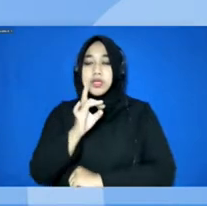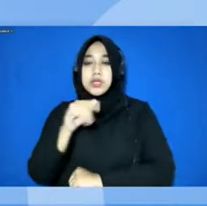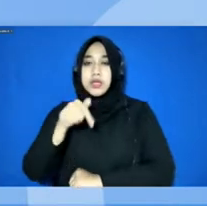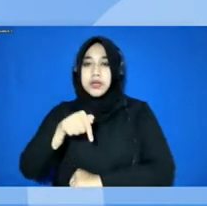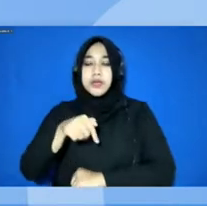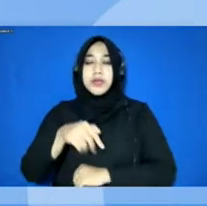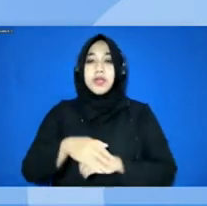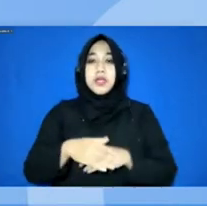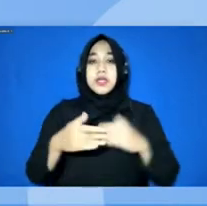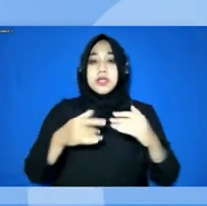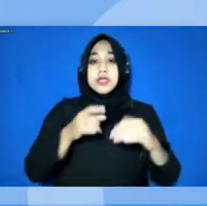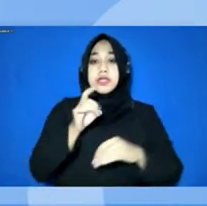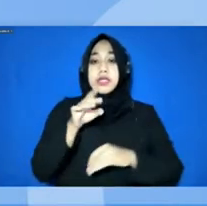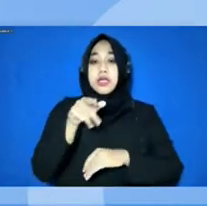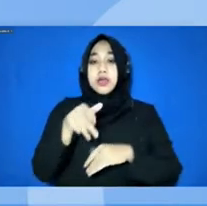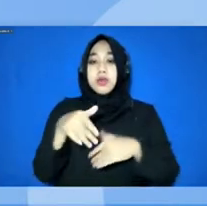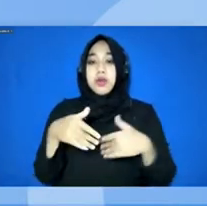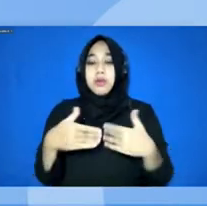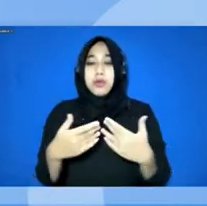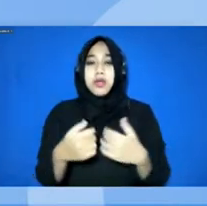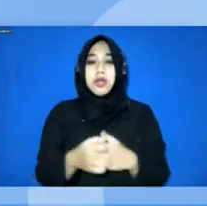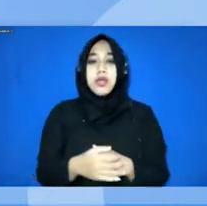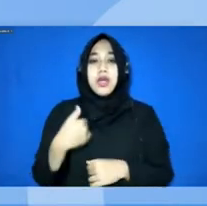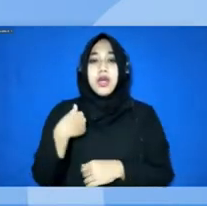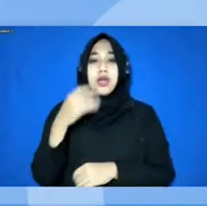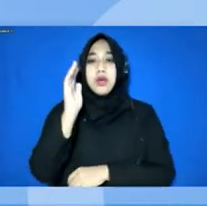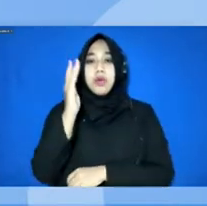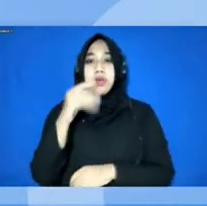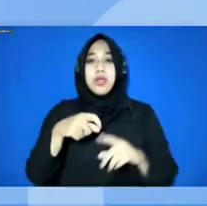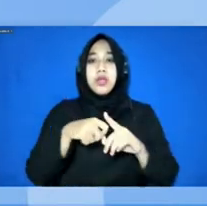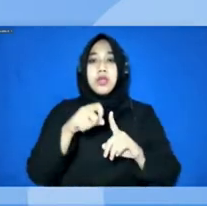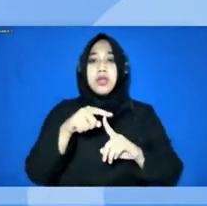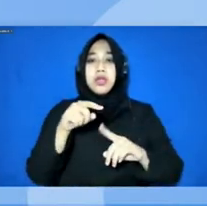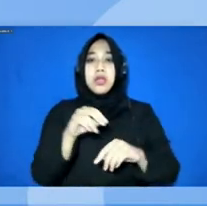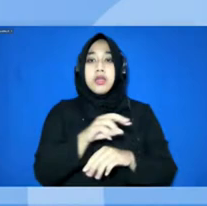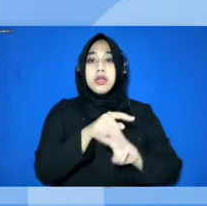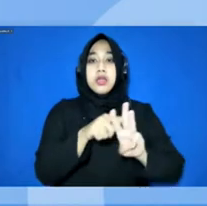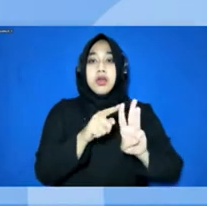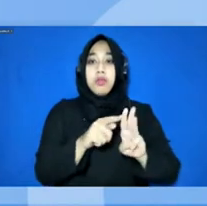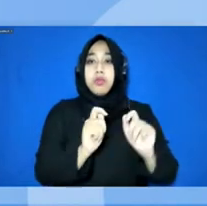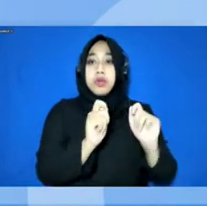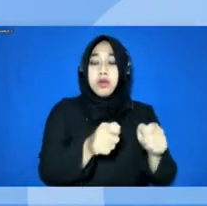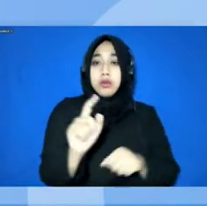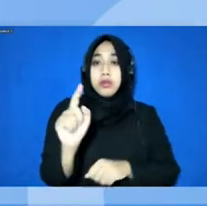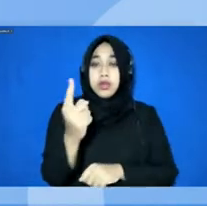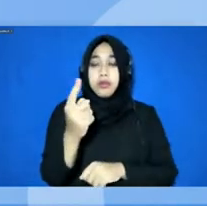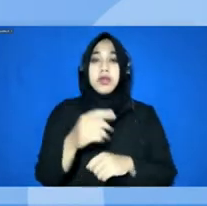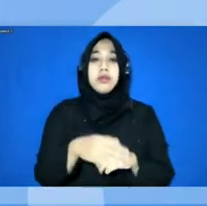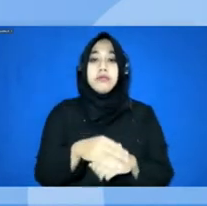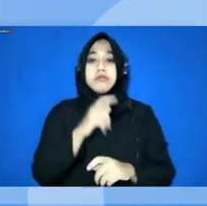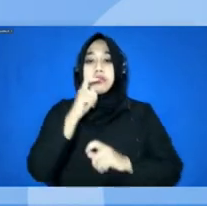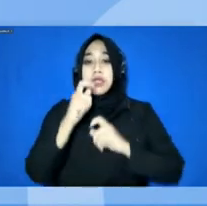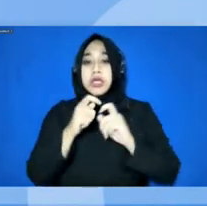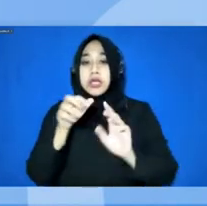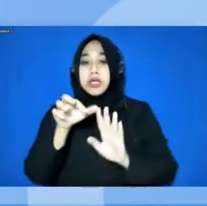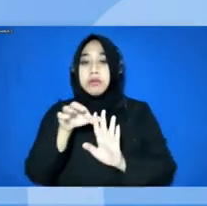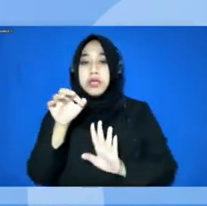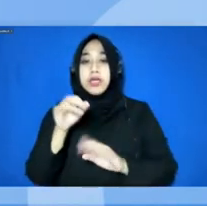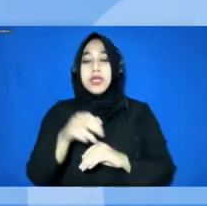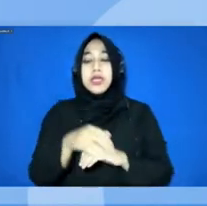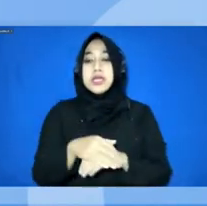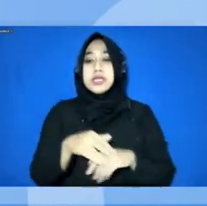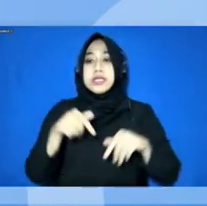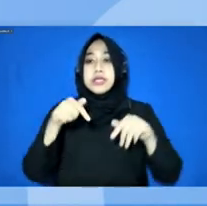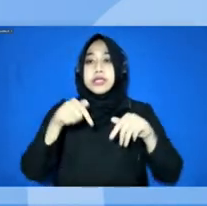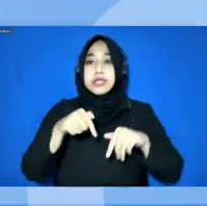Selain itu, ada webinar kit bagi 30 pendaftar pertama dan para penanya yang terpilih pada saat